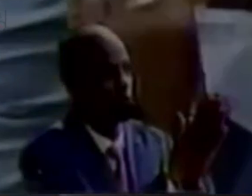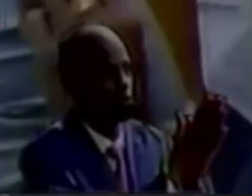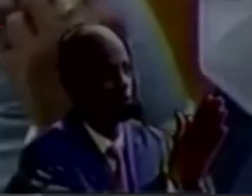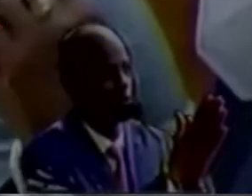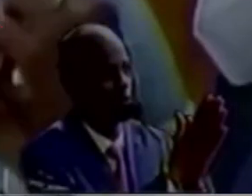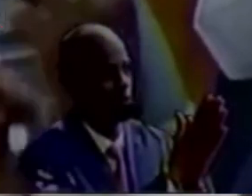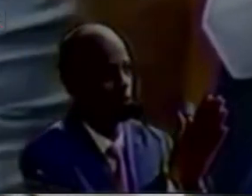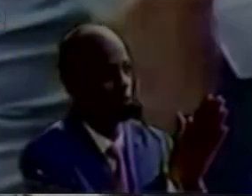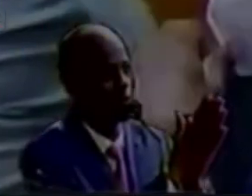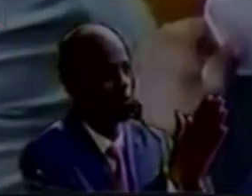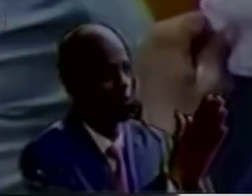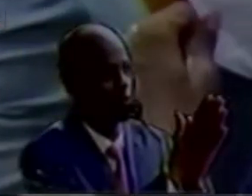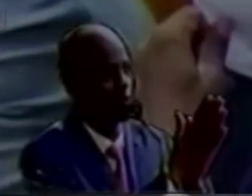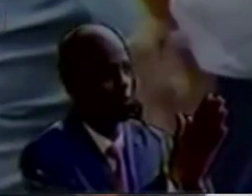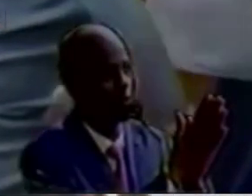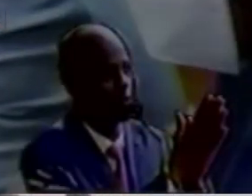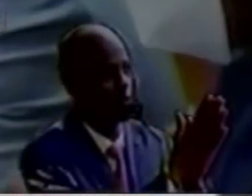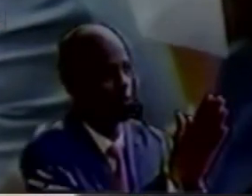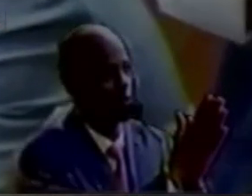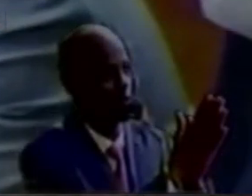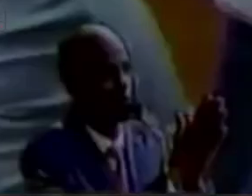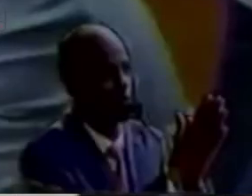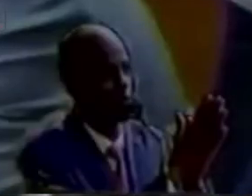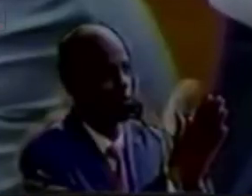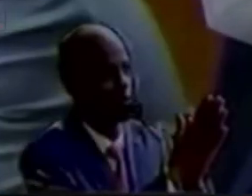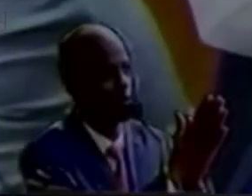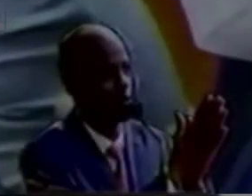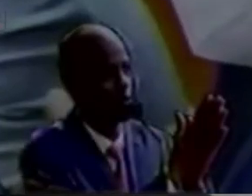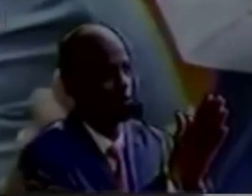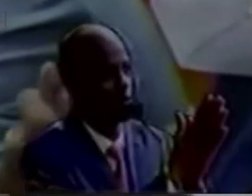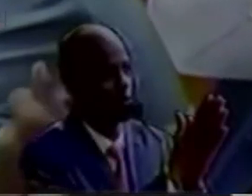2207 morts, 344 disparus,